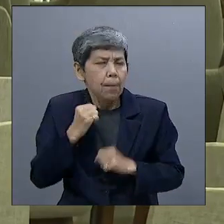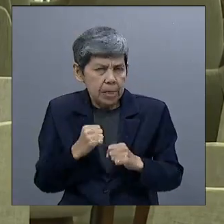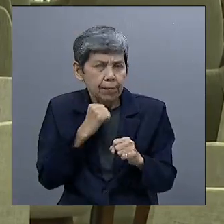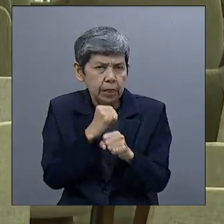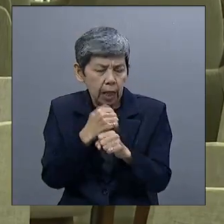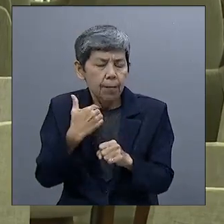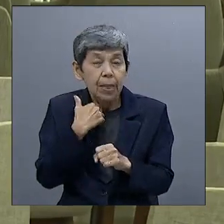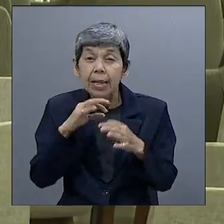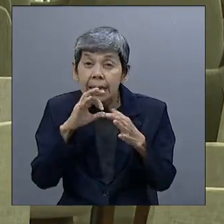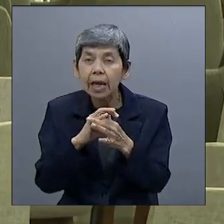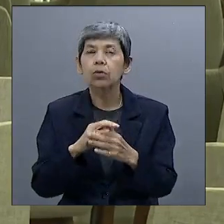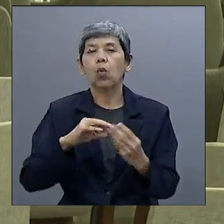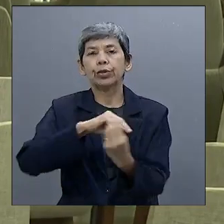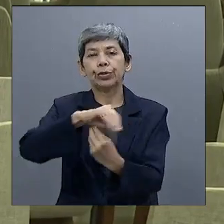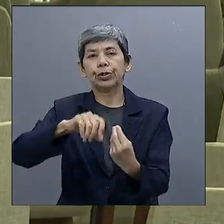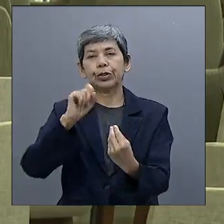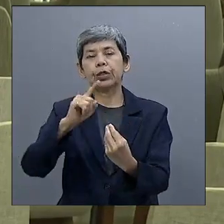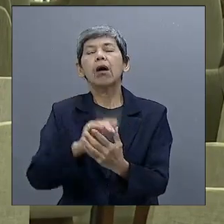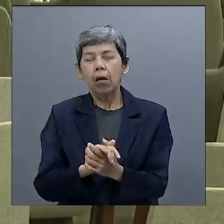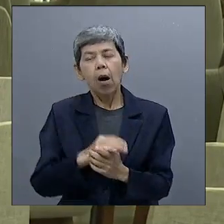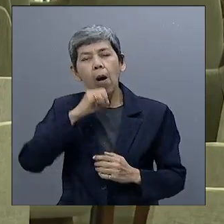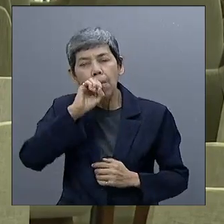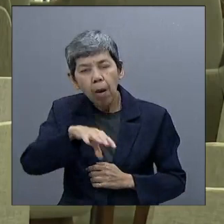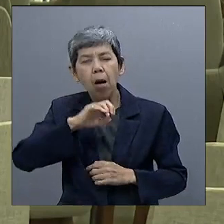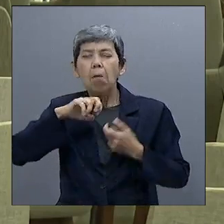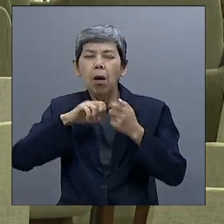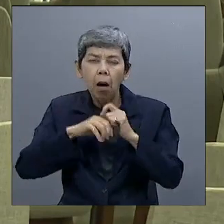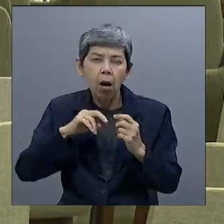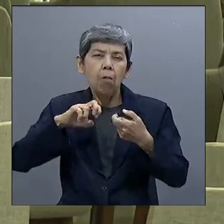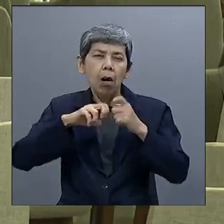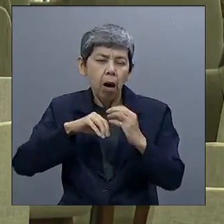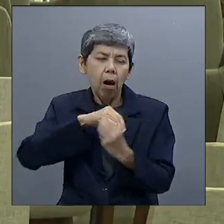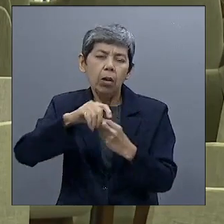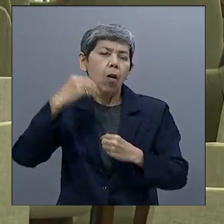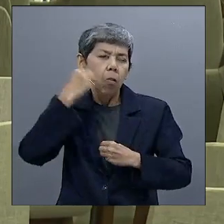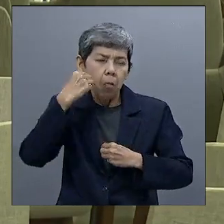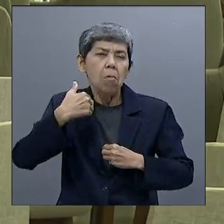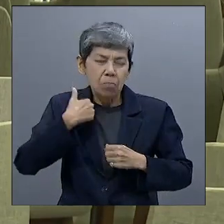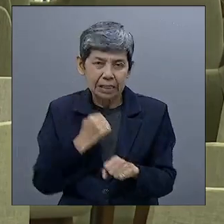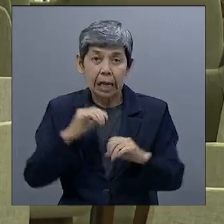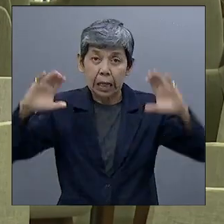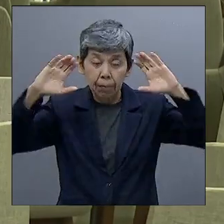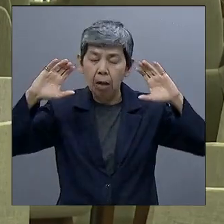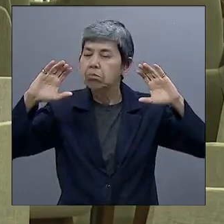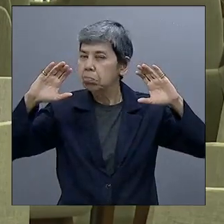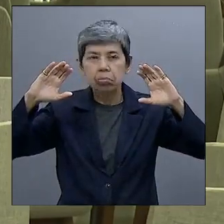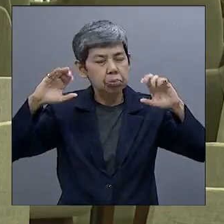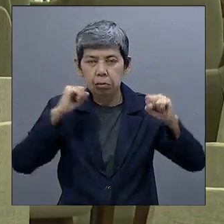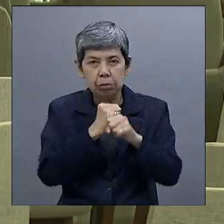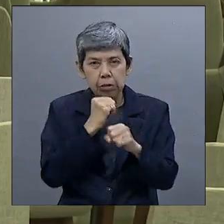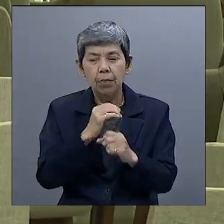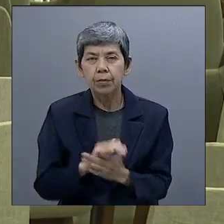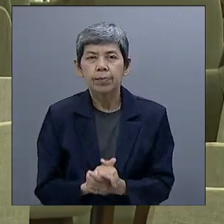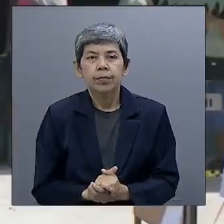โดยเฉพาะเรื่องของภาวะเศรษฐกิจค่ะเราย้ำกันมาตลอดว่ามันมีปัญหาเศรษฐกิจรออยู่ข้างหน้าอีกมากและรัฐบาลไม่มีฮันนีมูนพีเรียดด้วย